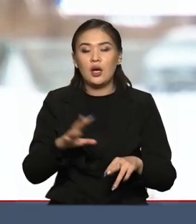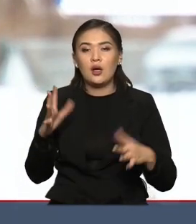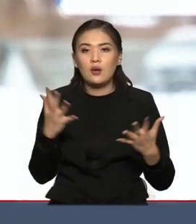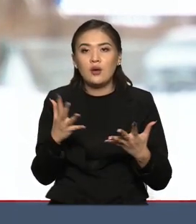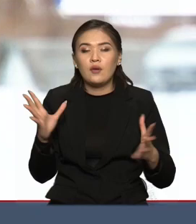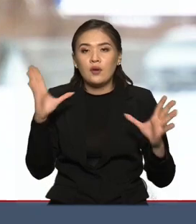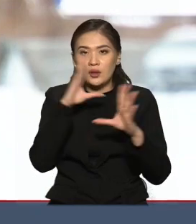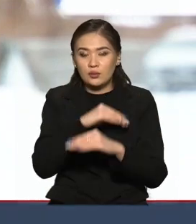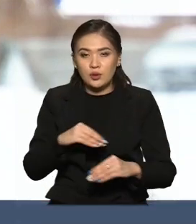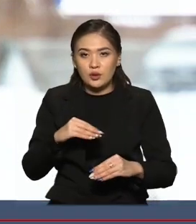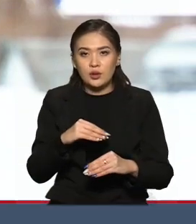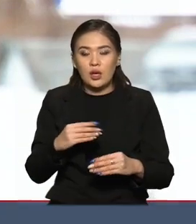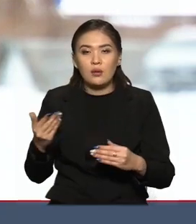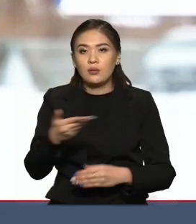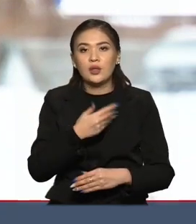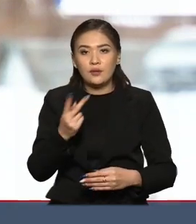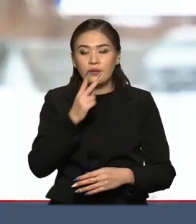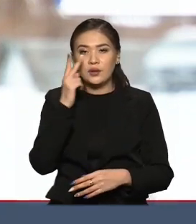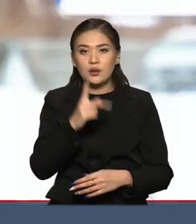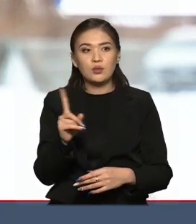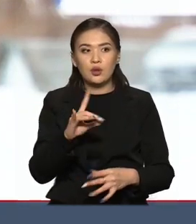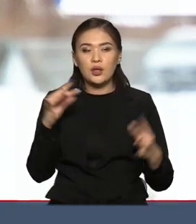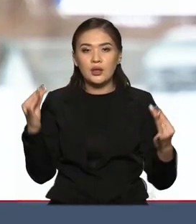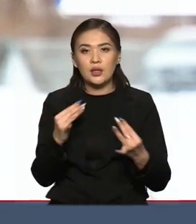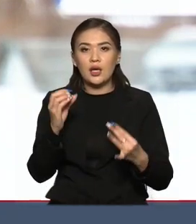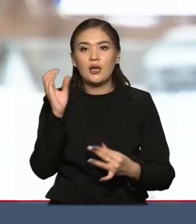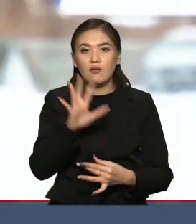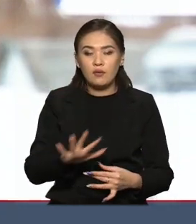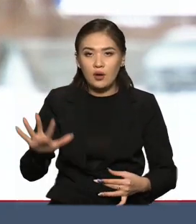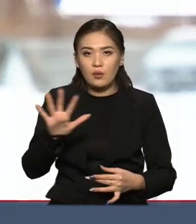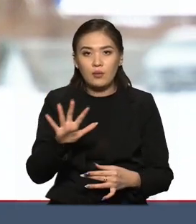возможностей. Мы видим, что интерес проявляет к нам и Европа, и